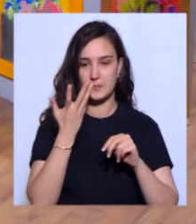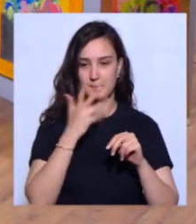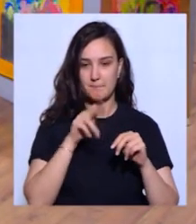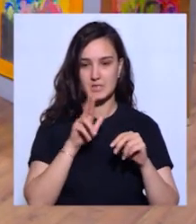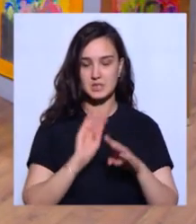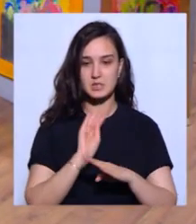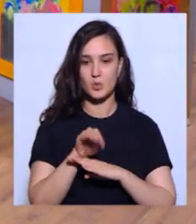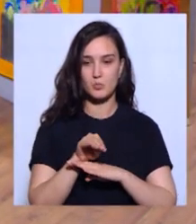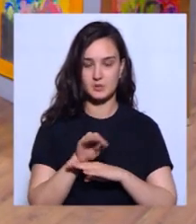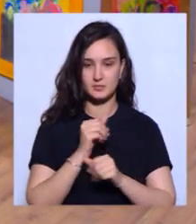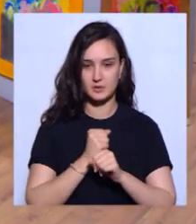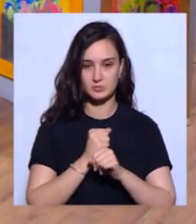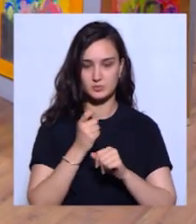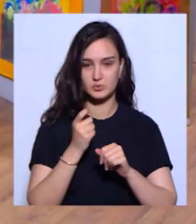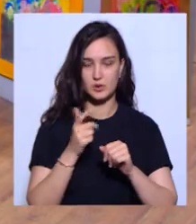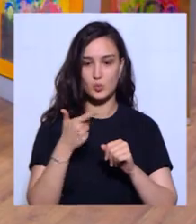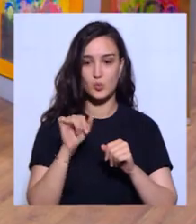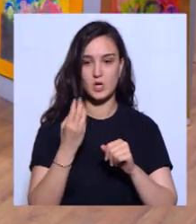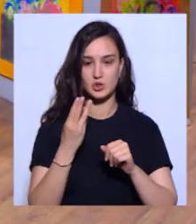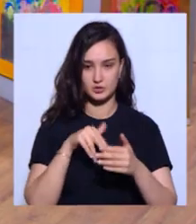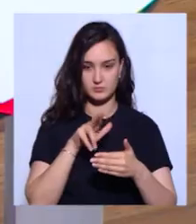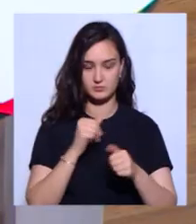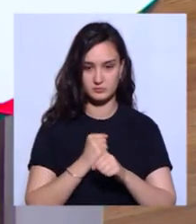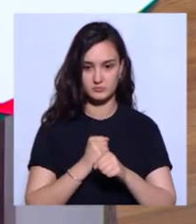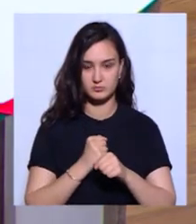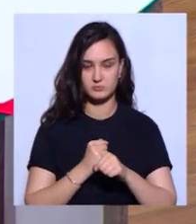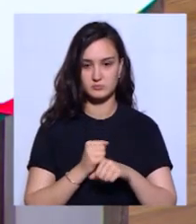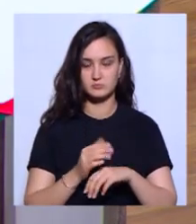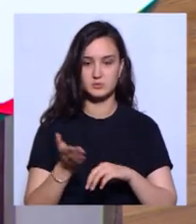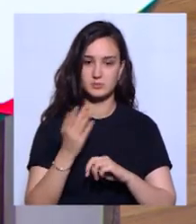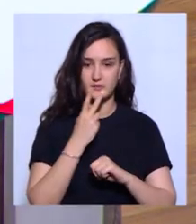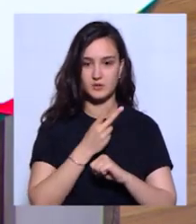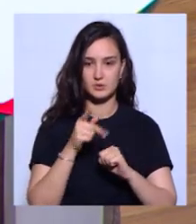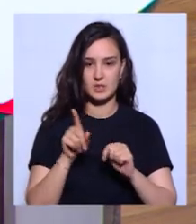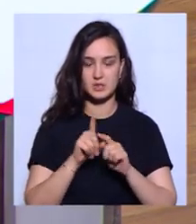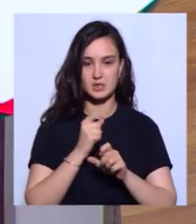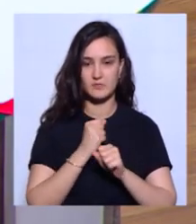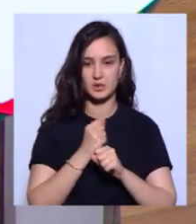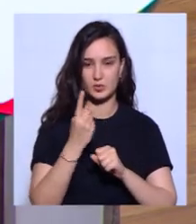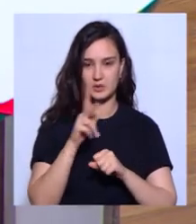ცოტა გუარს. აბა, აქაც გავაკეთოთ ერთი.